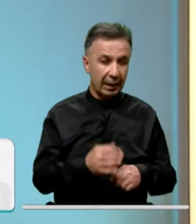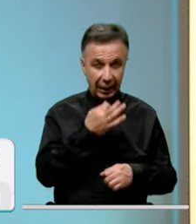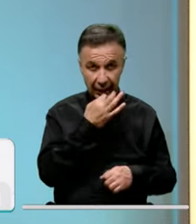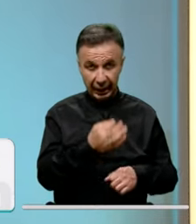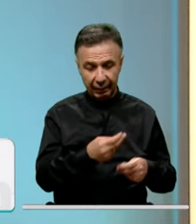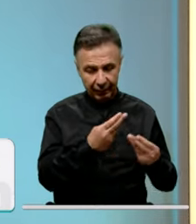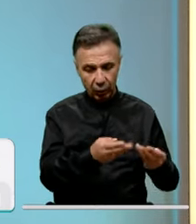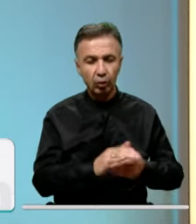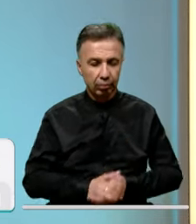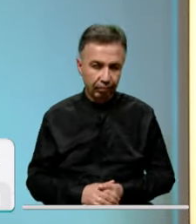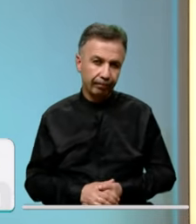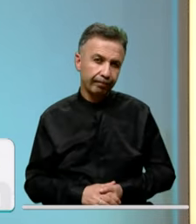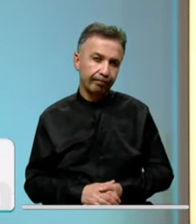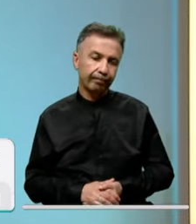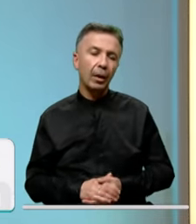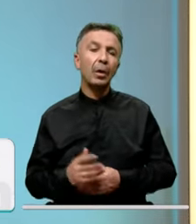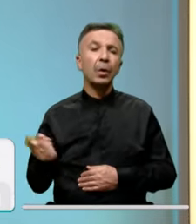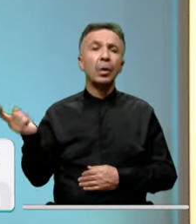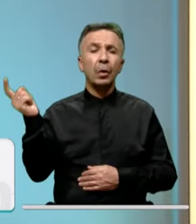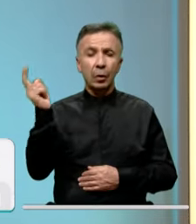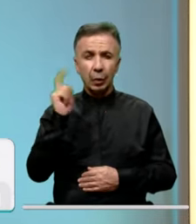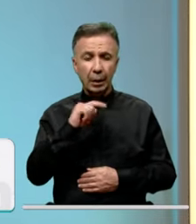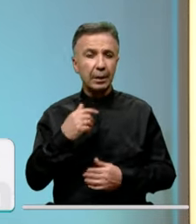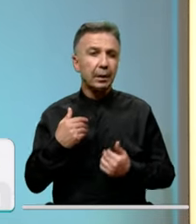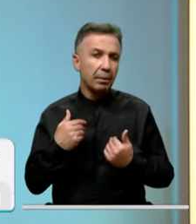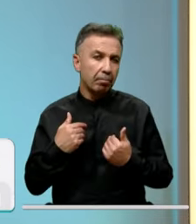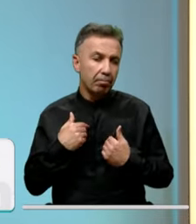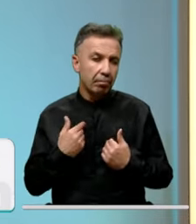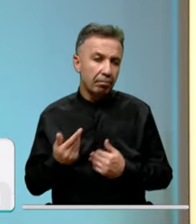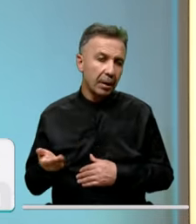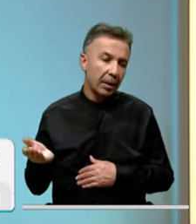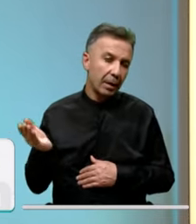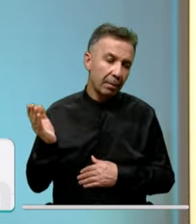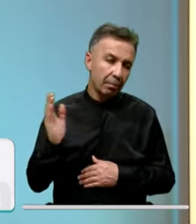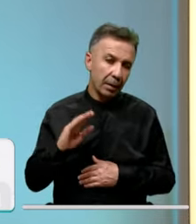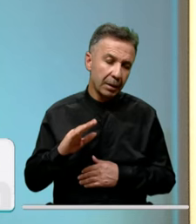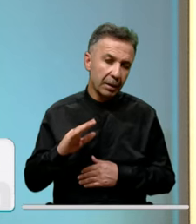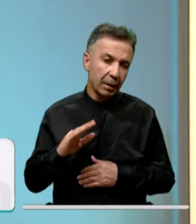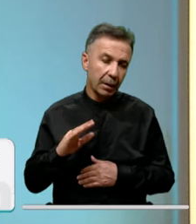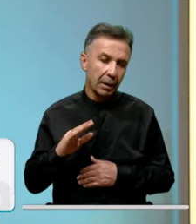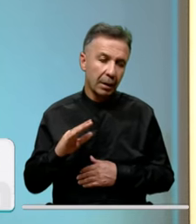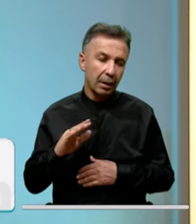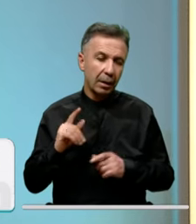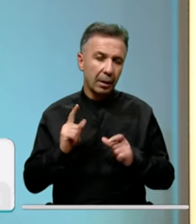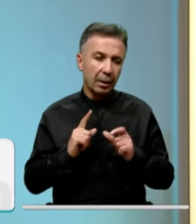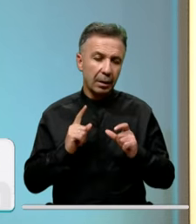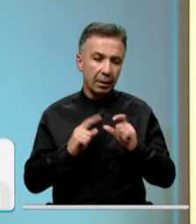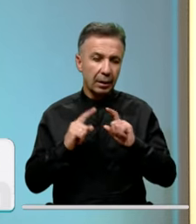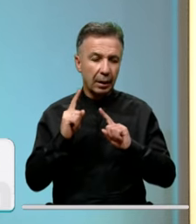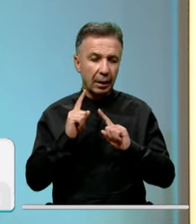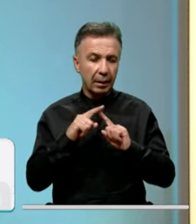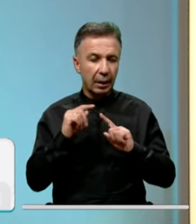vermiş. Dolayısıyla ben diğer kuruluşlar veya STK'lar özelinde bir